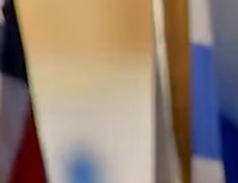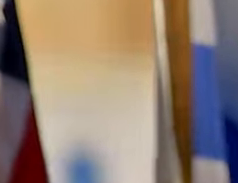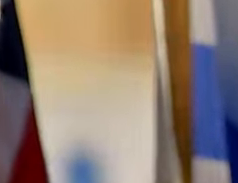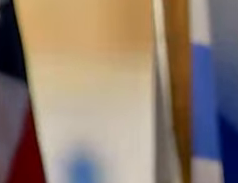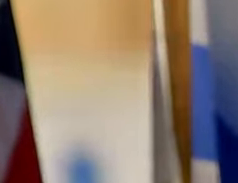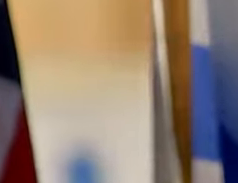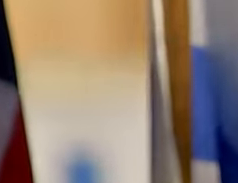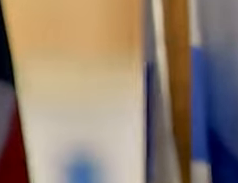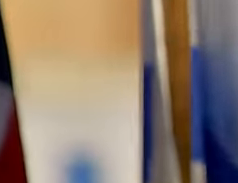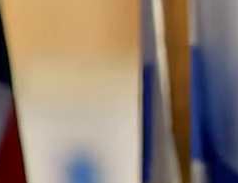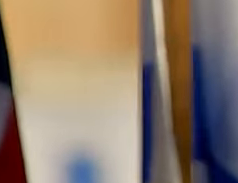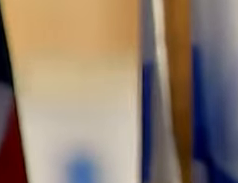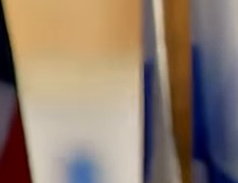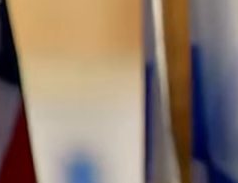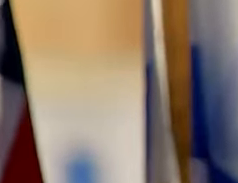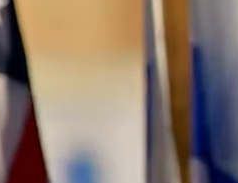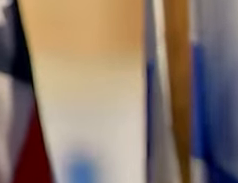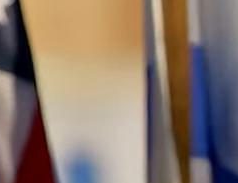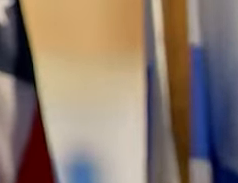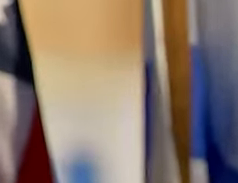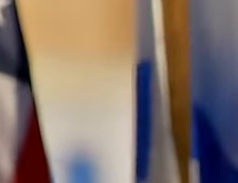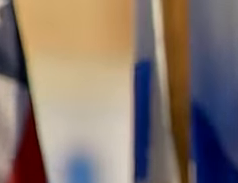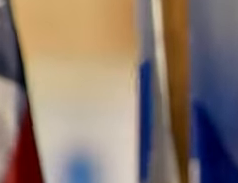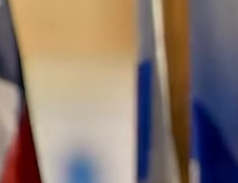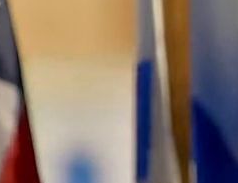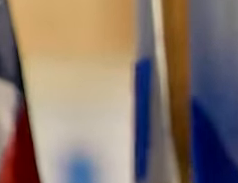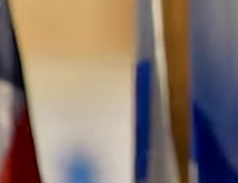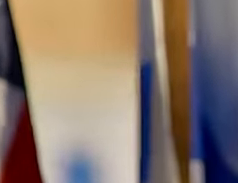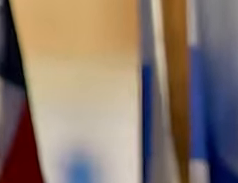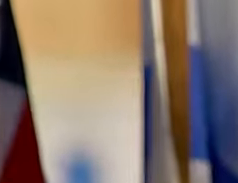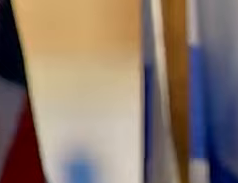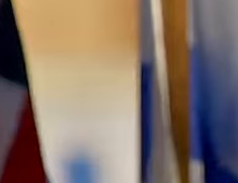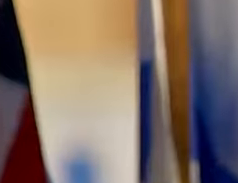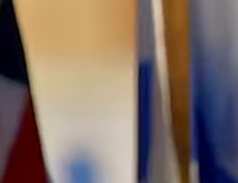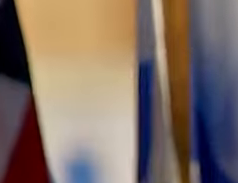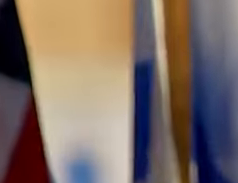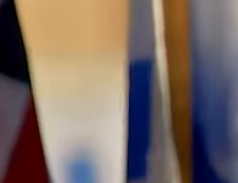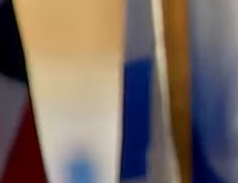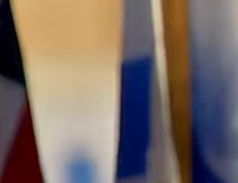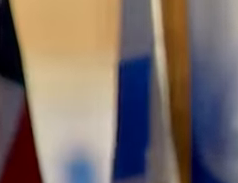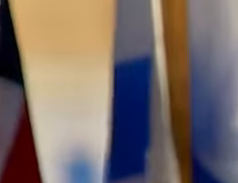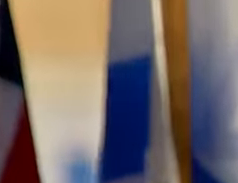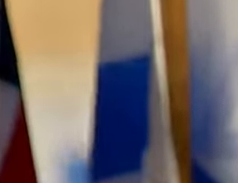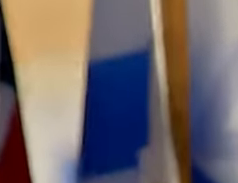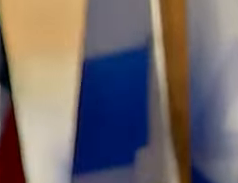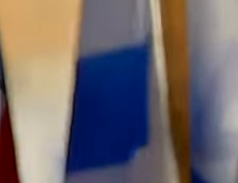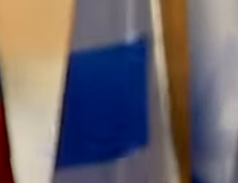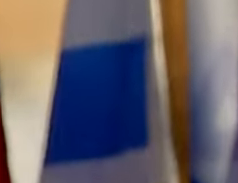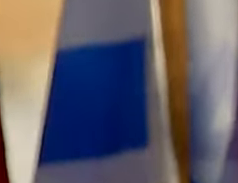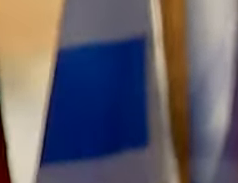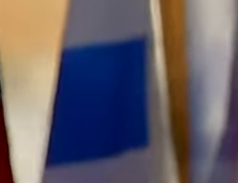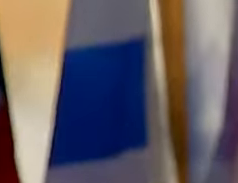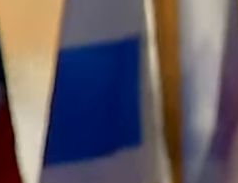אדוני ישמור צאתך ובואך מעתה ועד עולם.